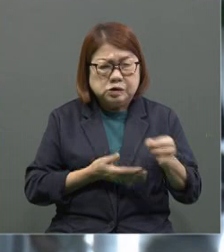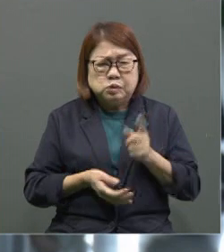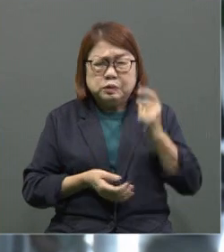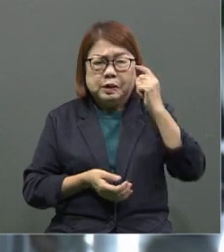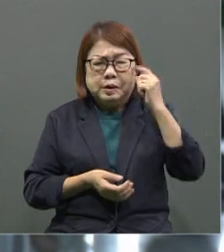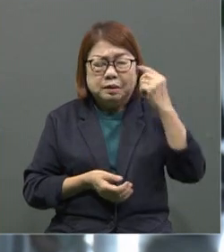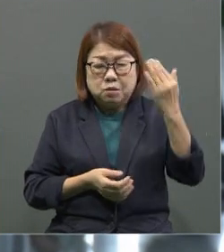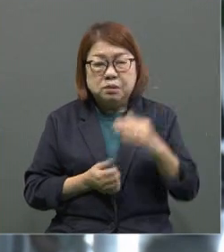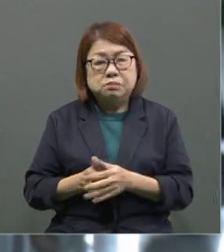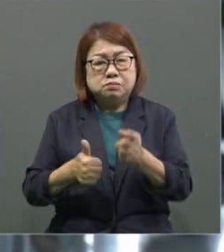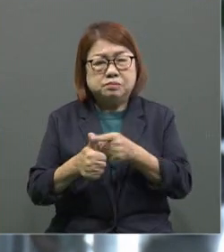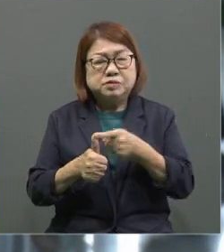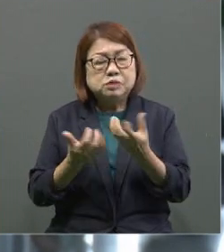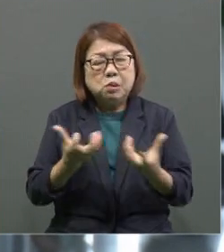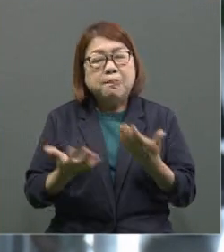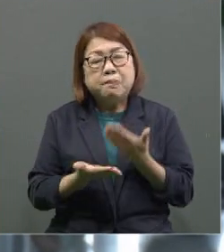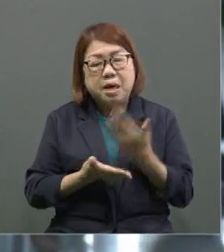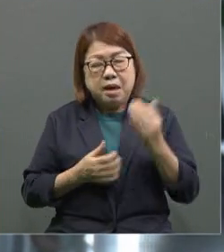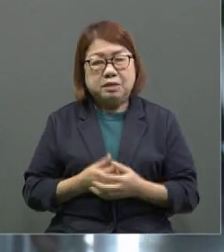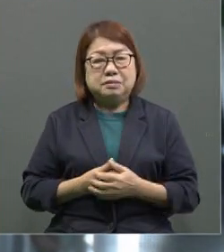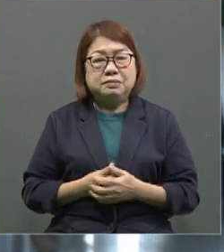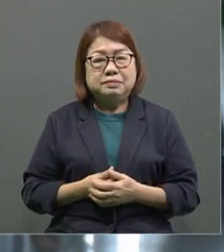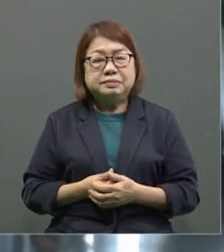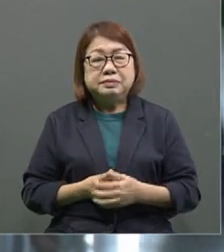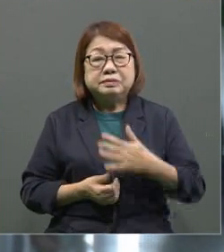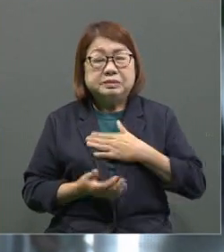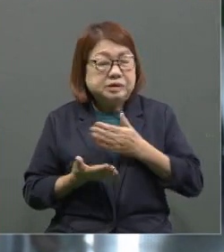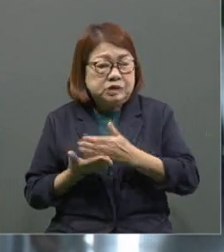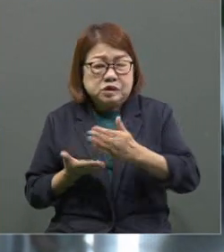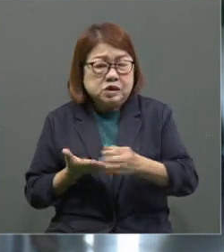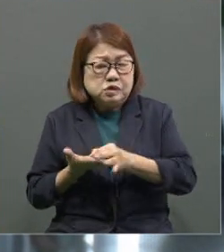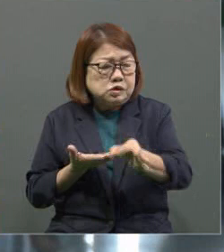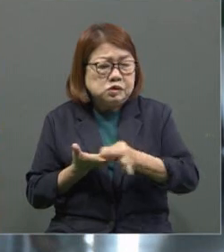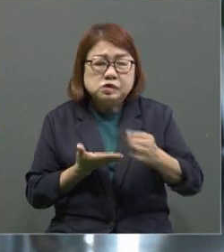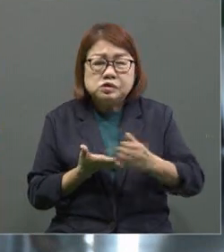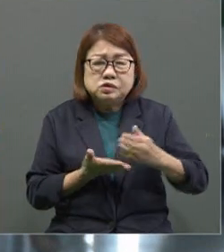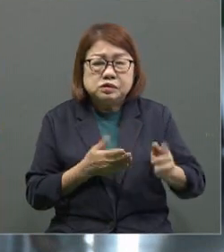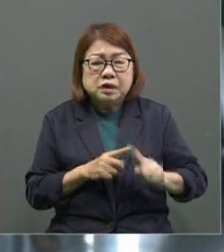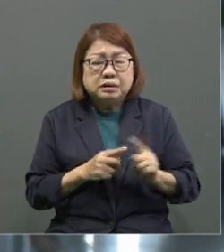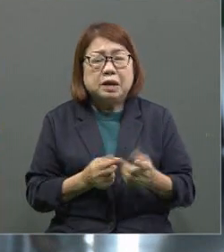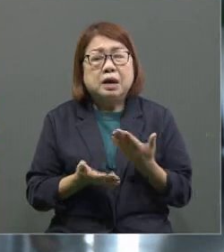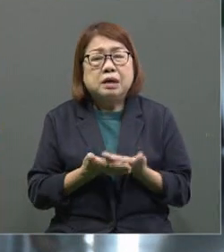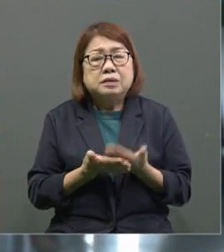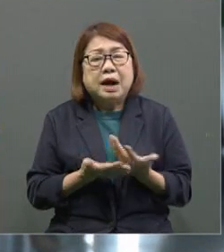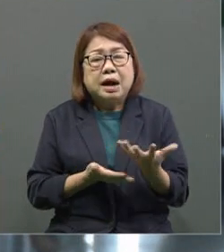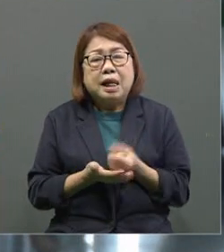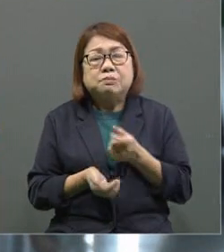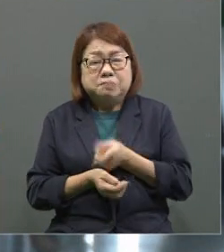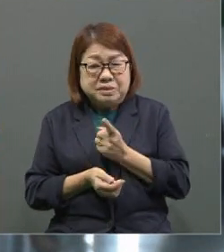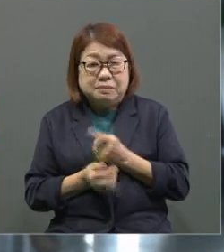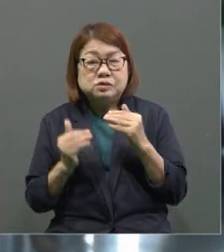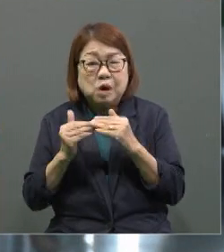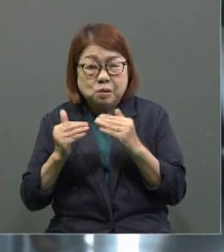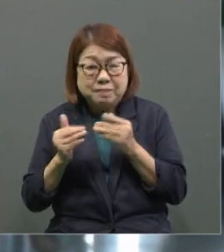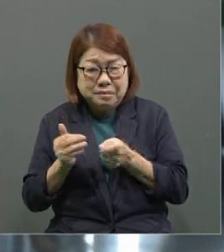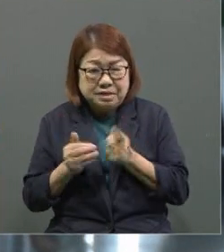ว่า 1ของแพงขึ้นแล้วก็ค่าใช้จ่ายทุกอย่างมันก็รายได้ก็ยังเท่าเดิมแต่ทุกอย่างมันแพงขึ้นเพราะฉะนั้น